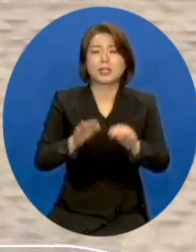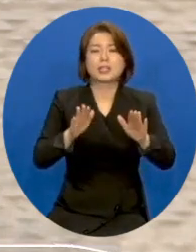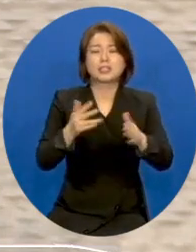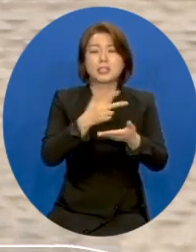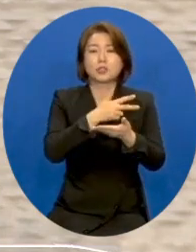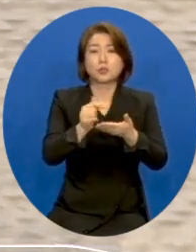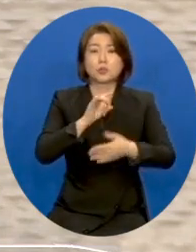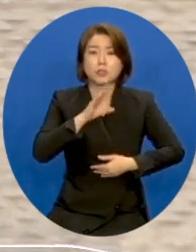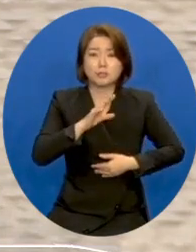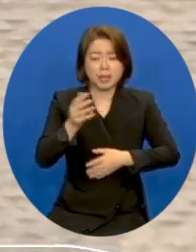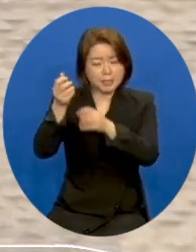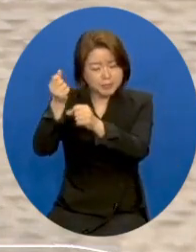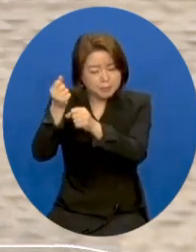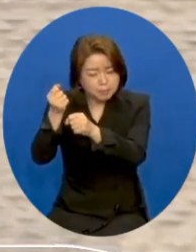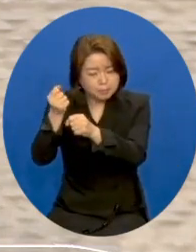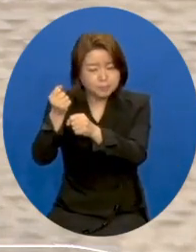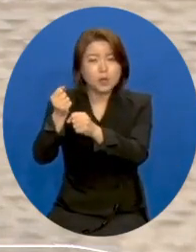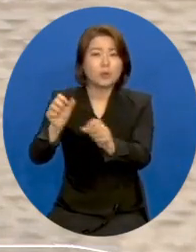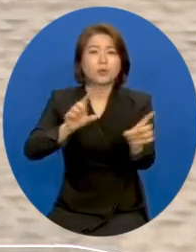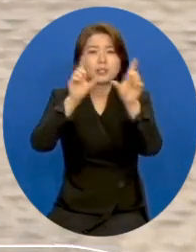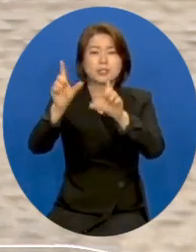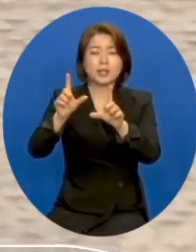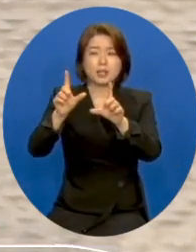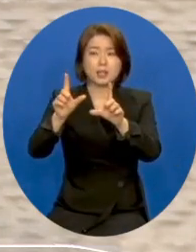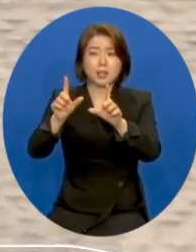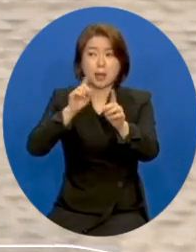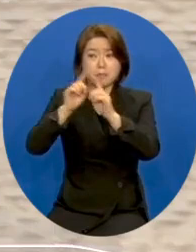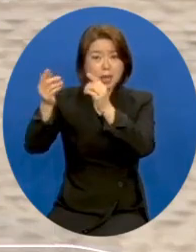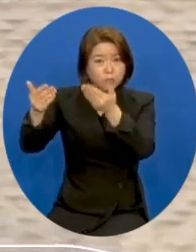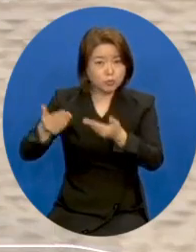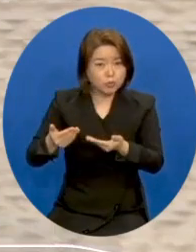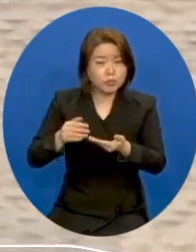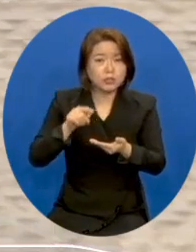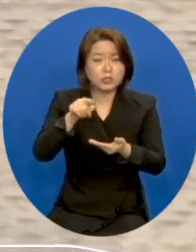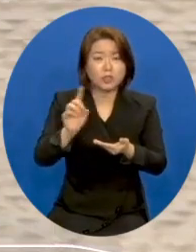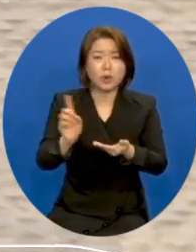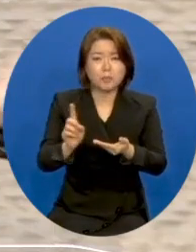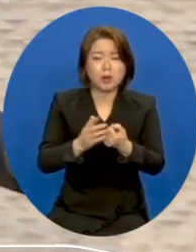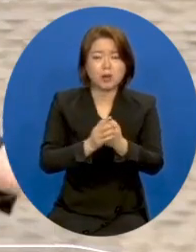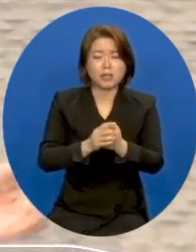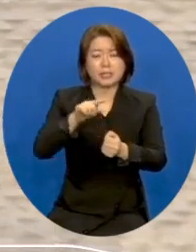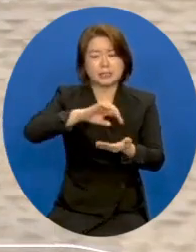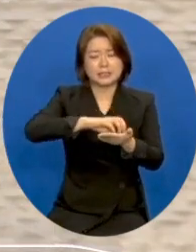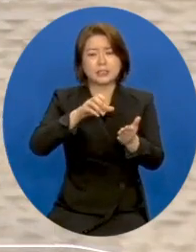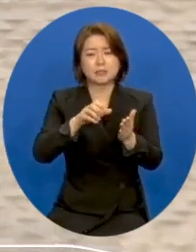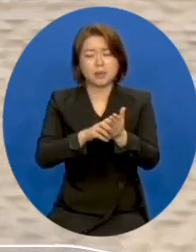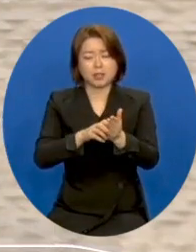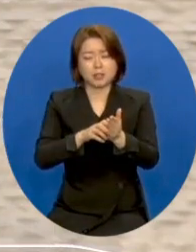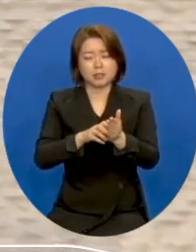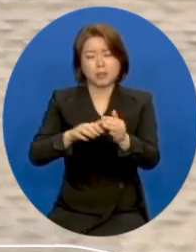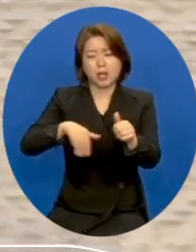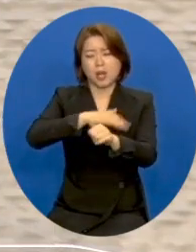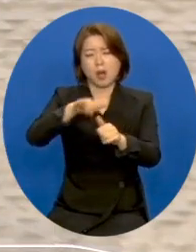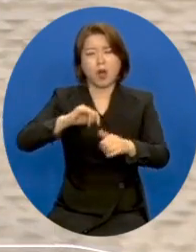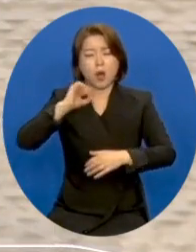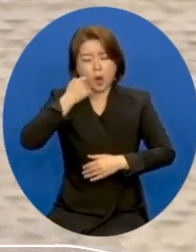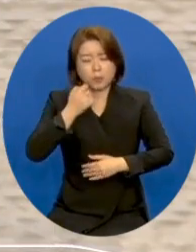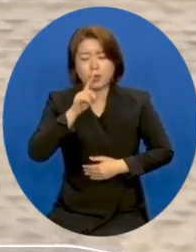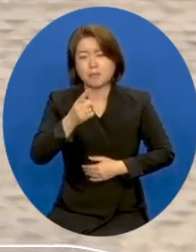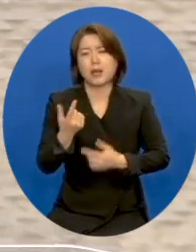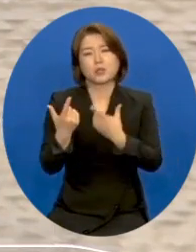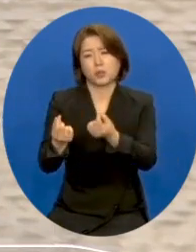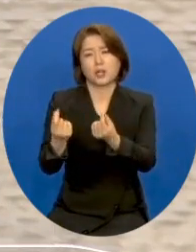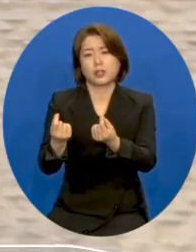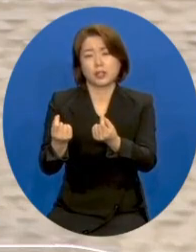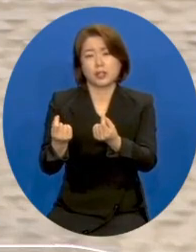붙잡아 살게 되었다고 말씀하는 것은 그만큼 지금 형편이 어렵다는 뜻이기도 합니다. 그러나